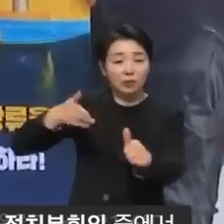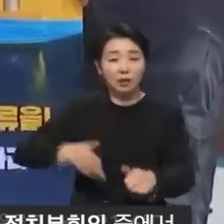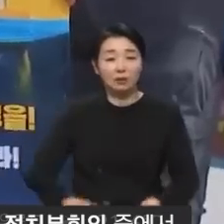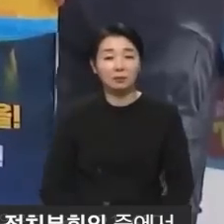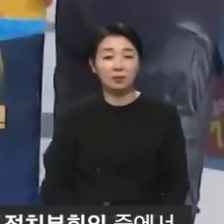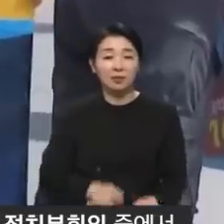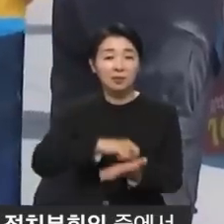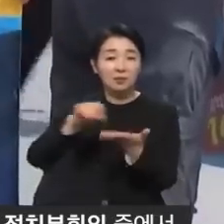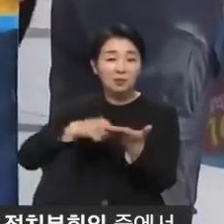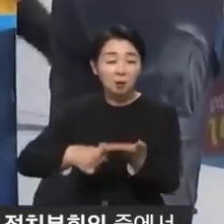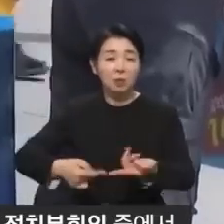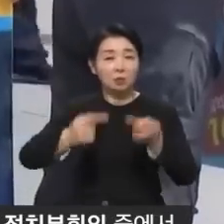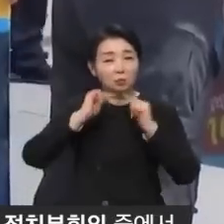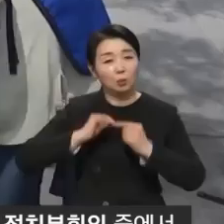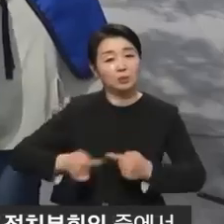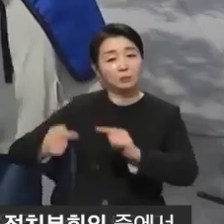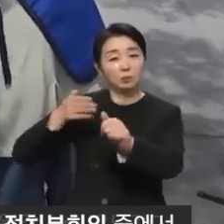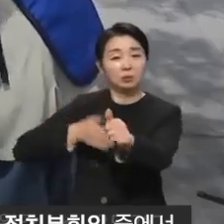이번에 서명에